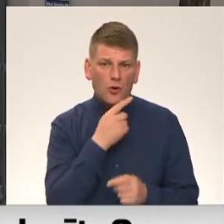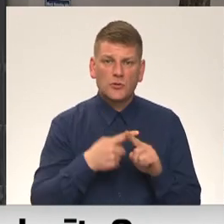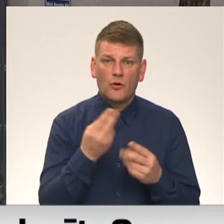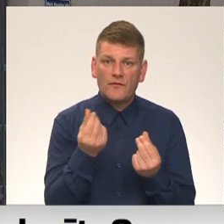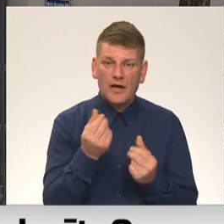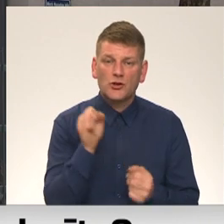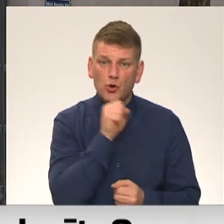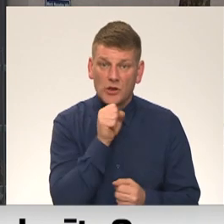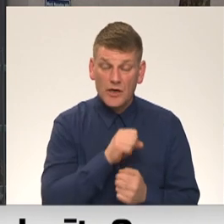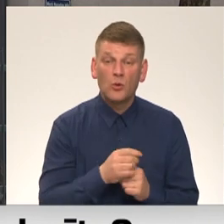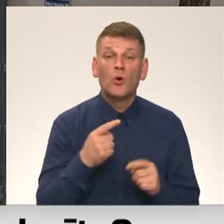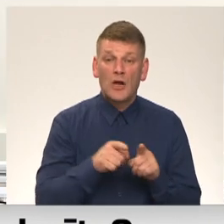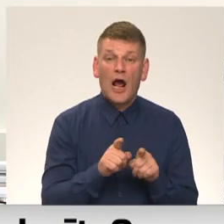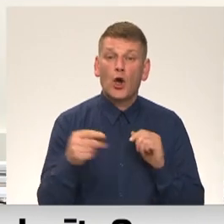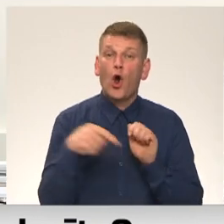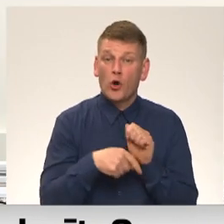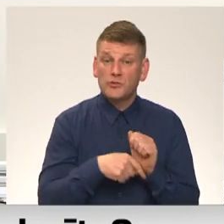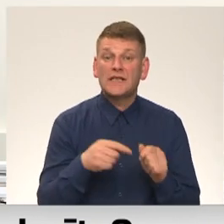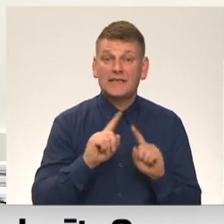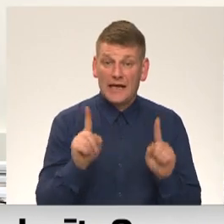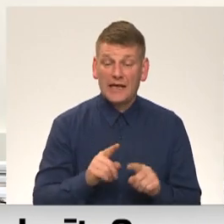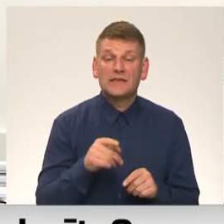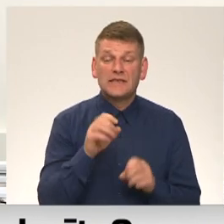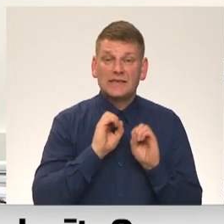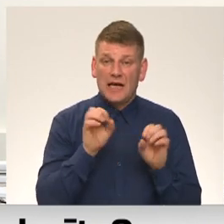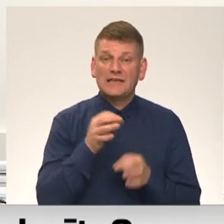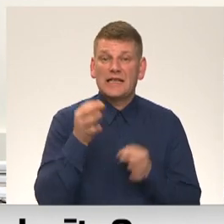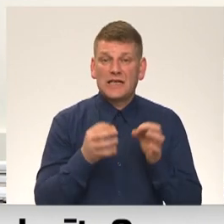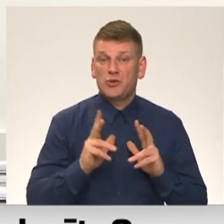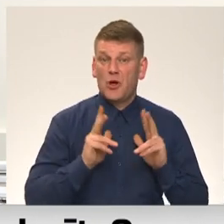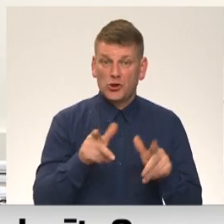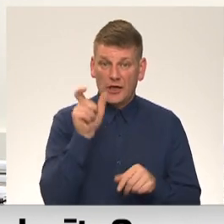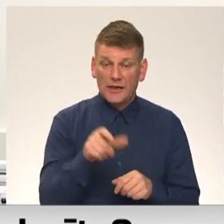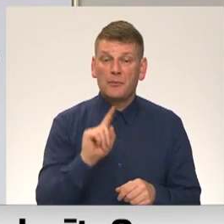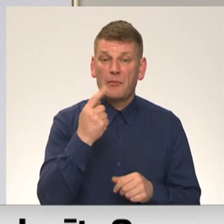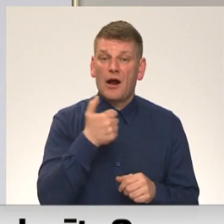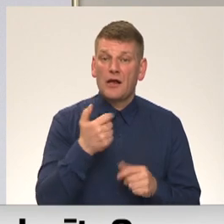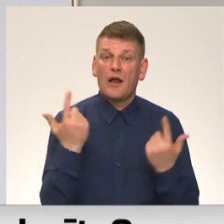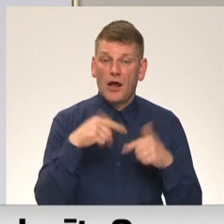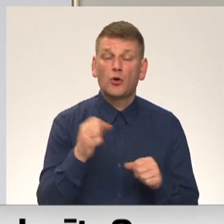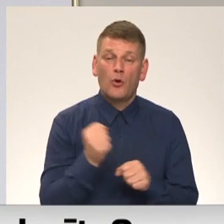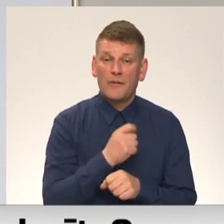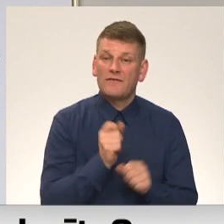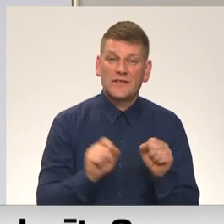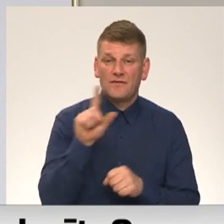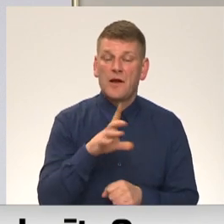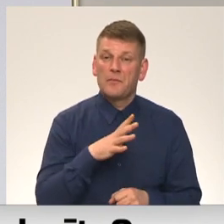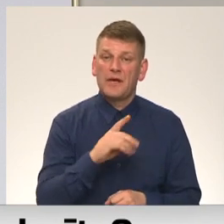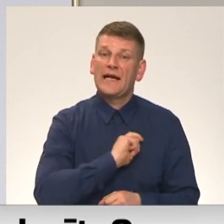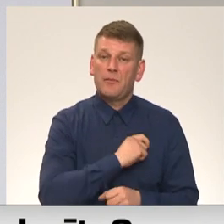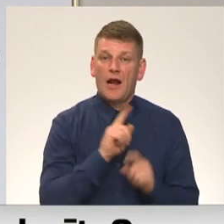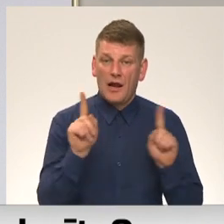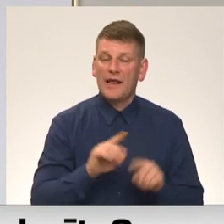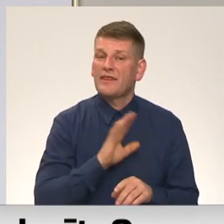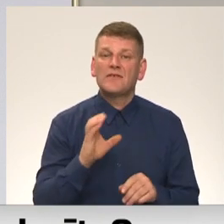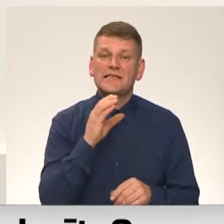finanšu noziegumus, kā arī korupcijas lietas, stāsta tiesas priekšsēdētājs. Pirmā gada laikā tomēr visvairāk bijis kriminālu lietu, nevis